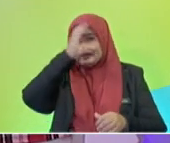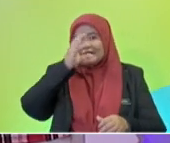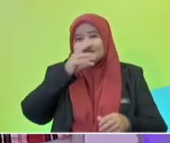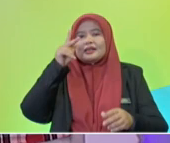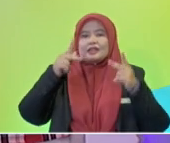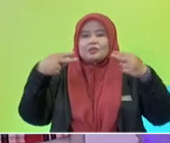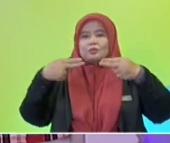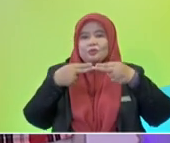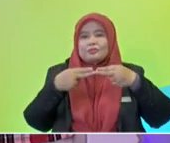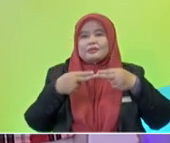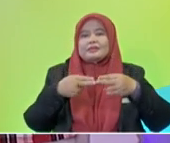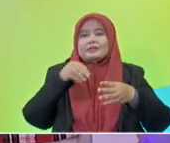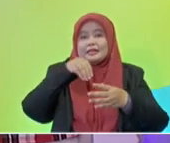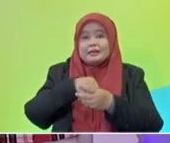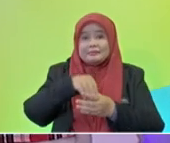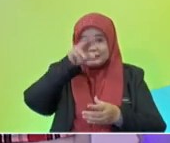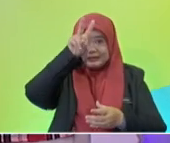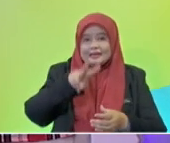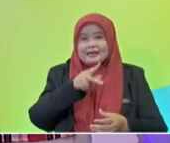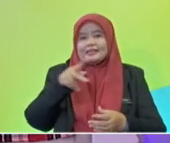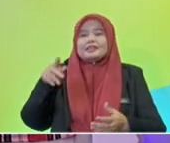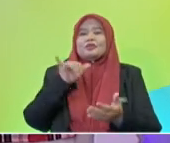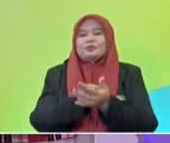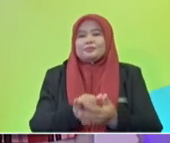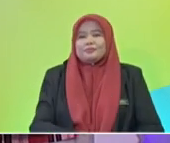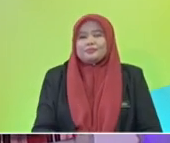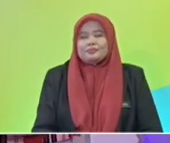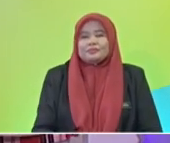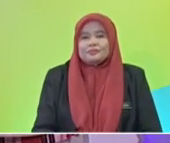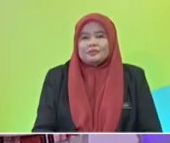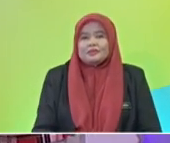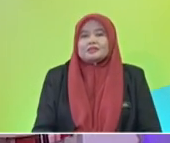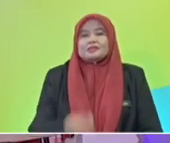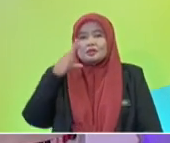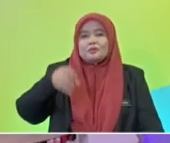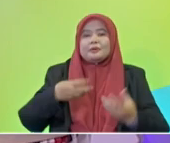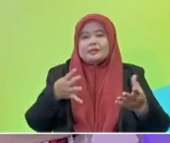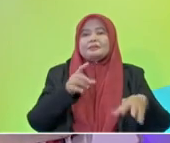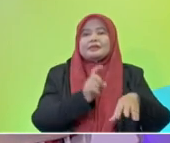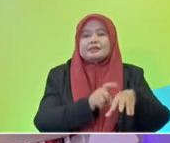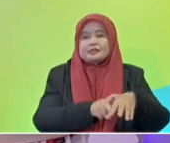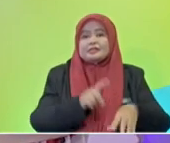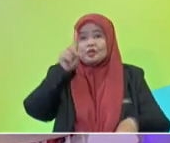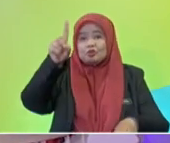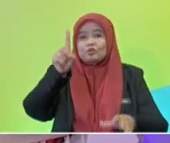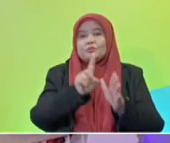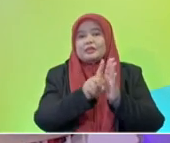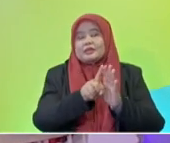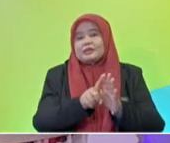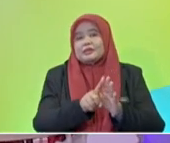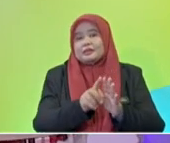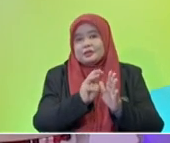hubung yang terdapat dalam silang kata itu Baiklah Cikgu bagi masa sat minit untuk murid-murid yang berada dalam